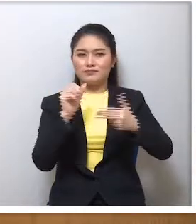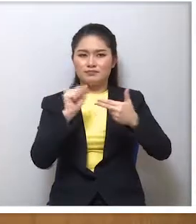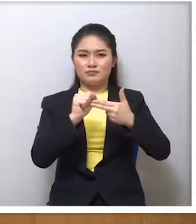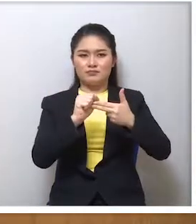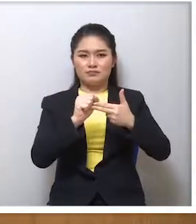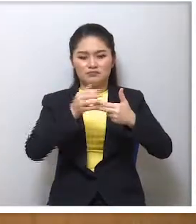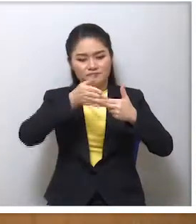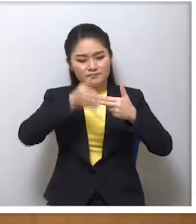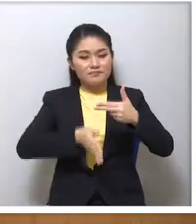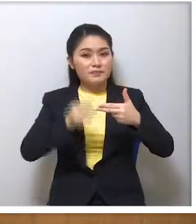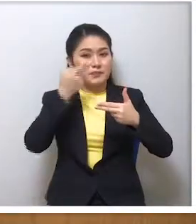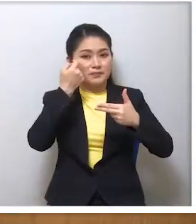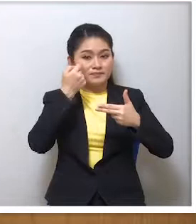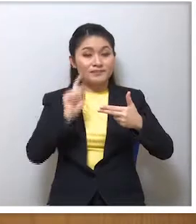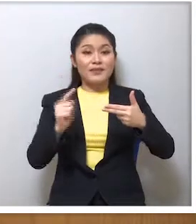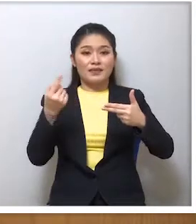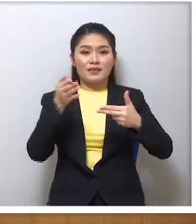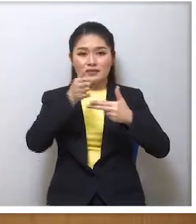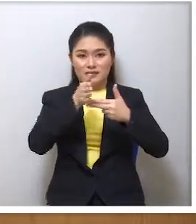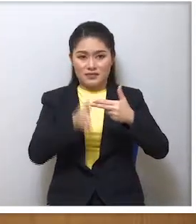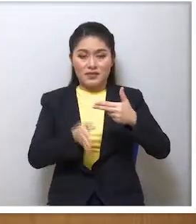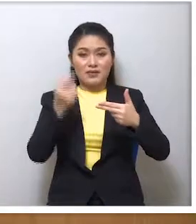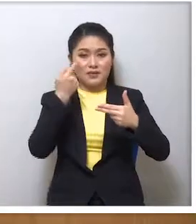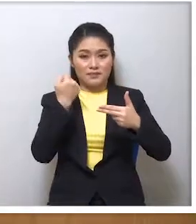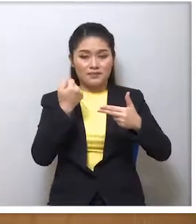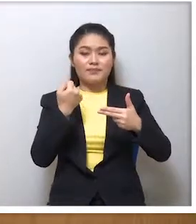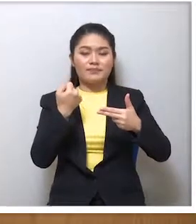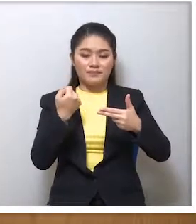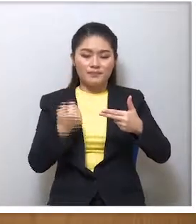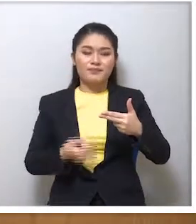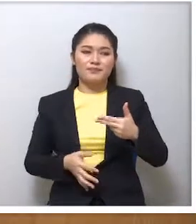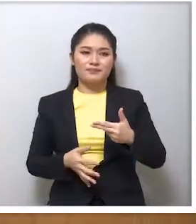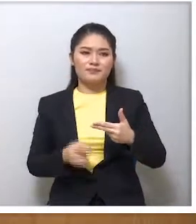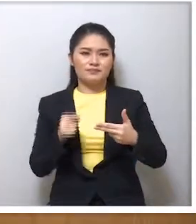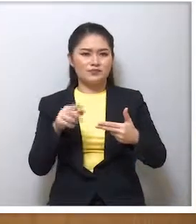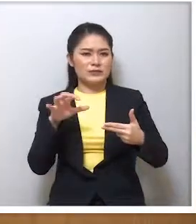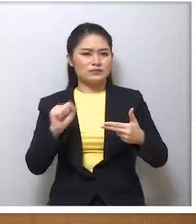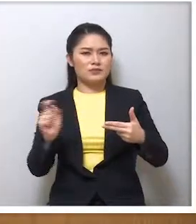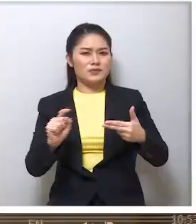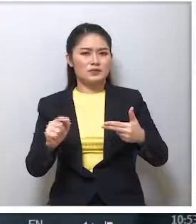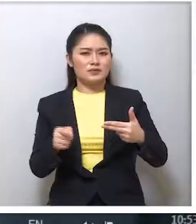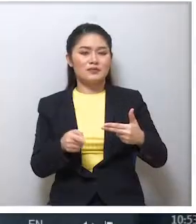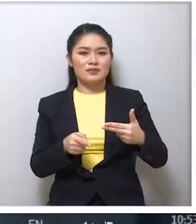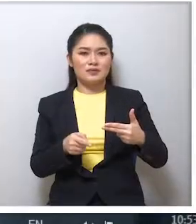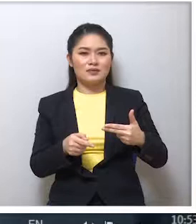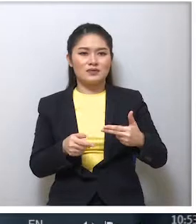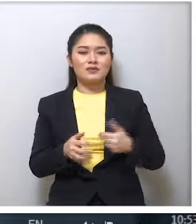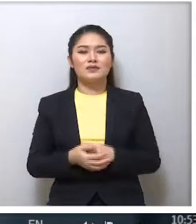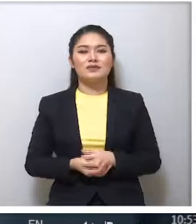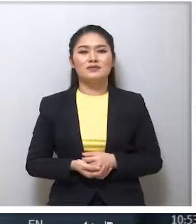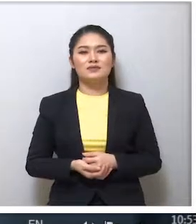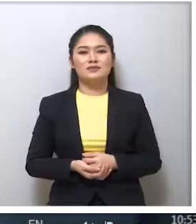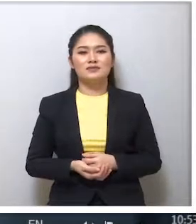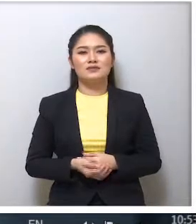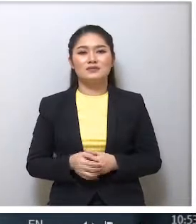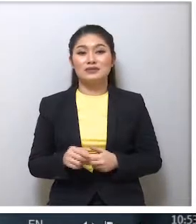เป็นฉากดำในช่วงแรกนะครับเพราะฉะนั้นครูจะจับกล้องลงมาอยู่